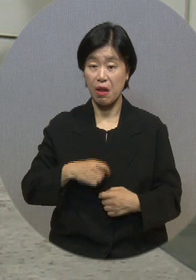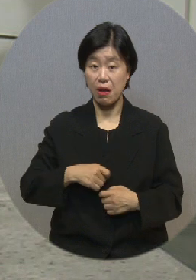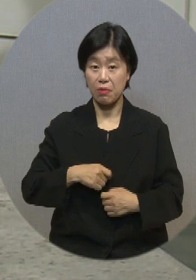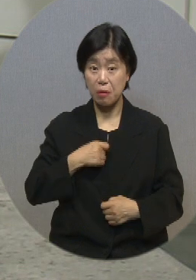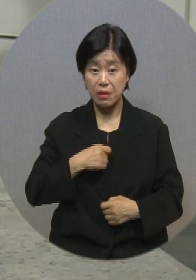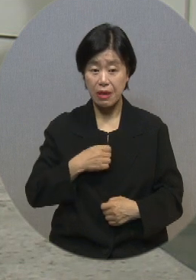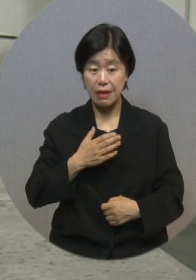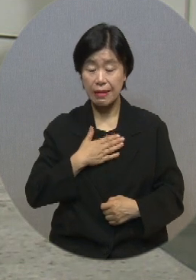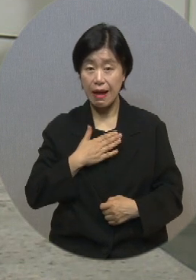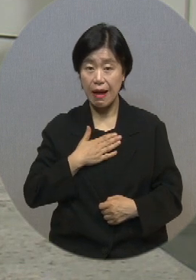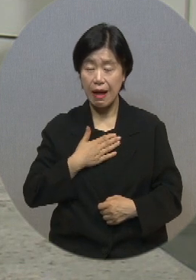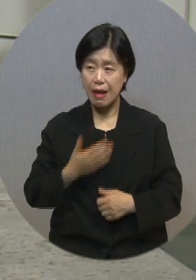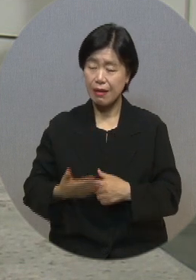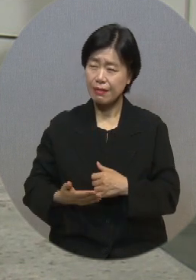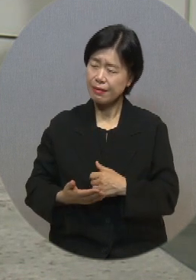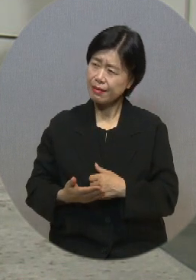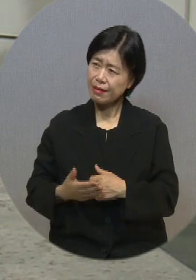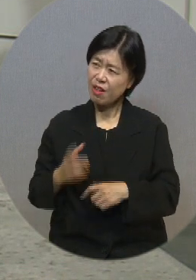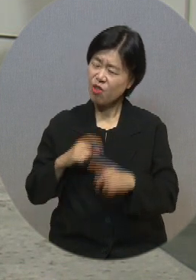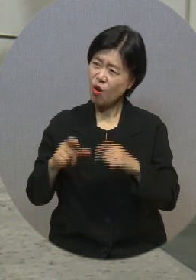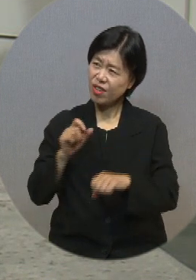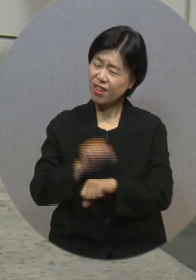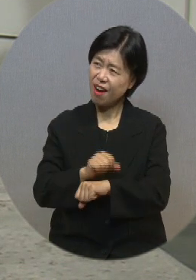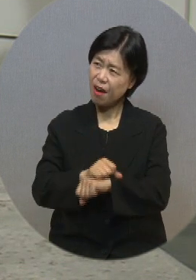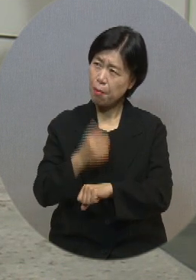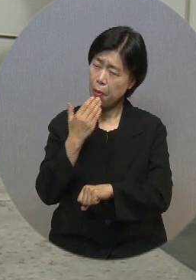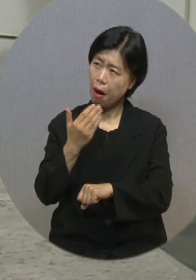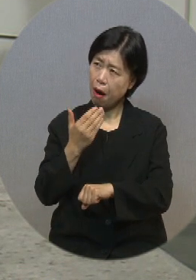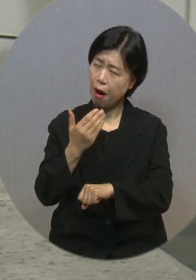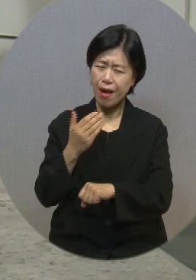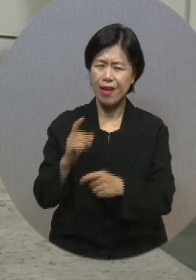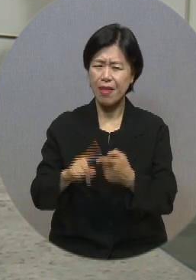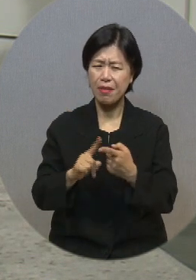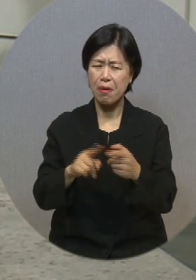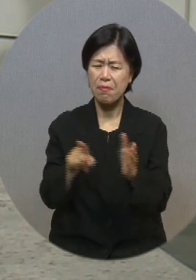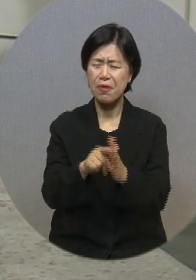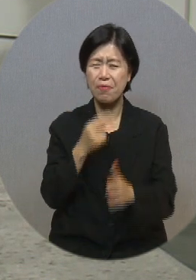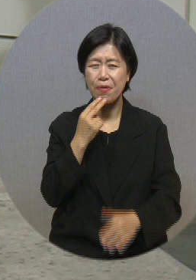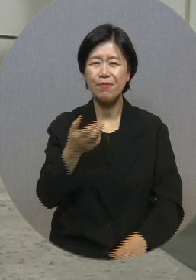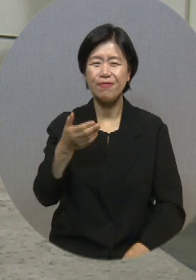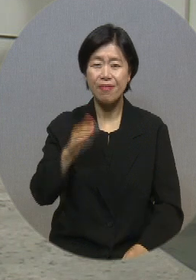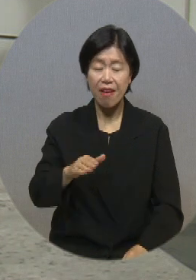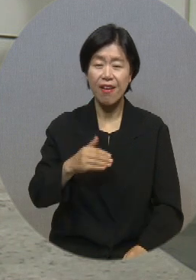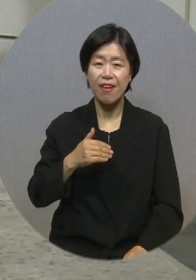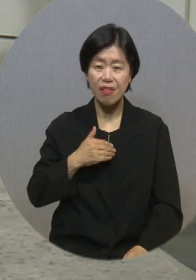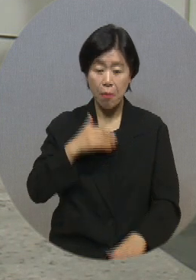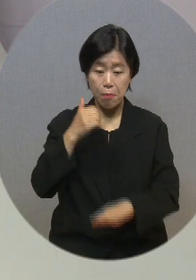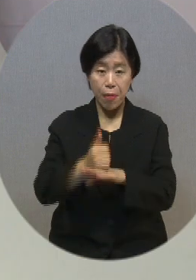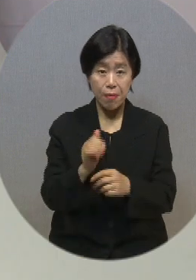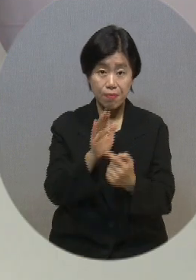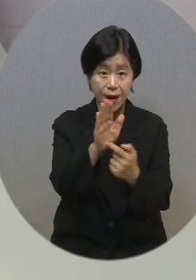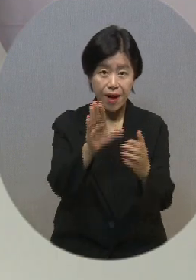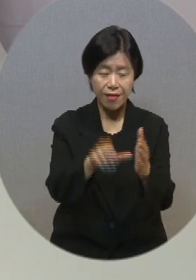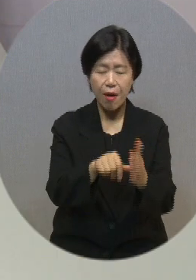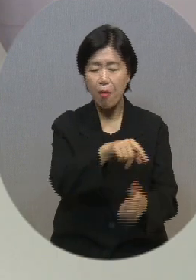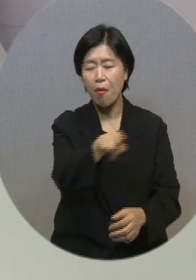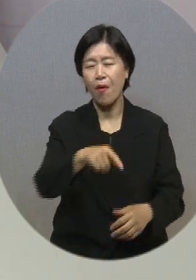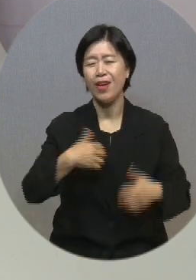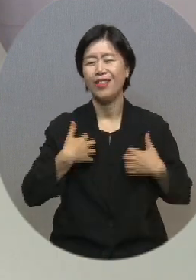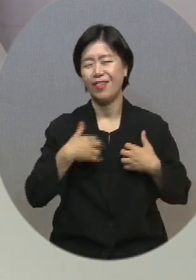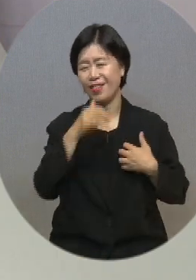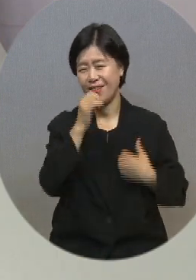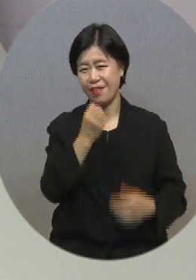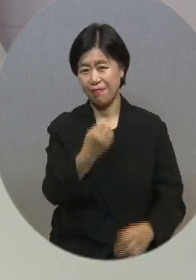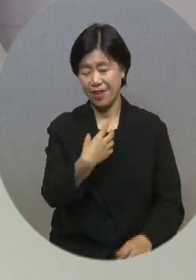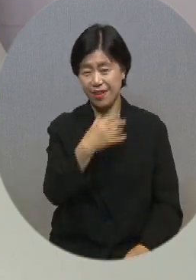줄 몰랐다고 약간 했는데 네. 네. 재밌어 하더라고요. 네. 아, 그랬습니까? 예. 예. 혹시 경력금이나 뭐